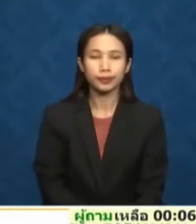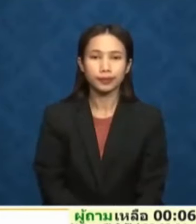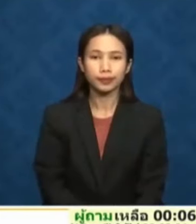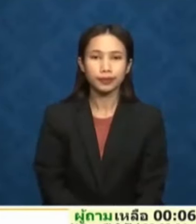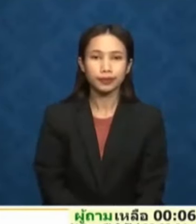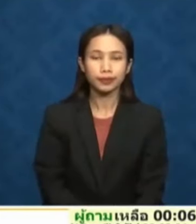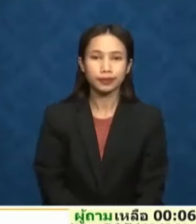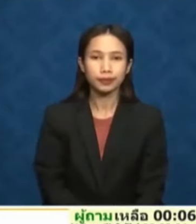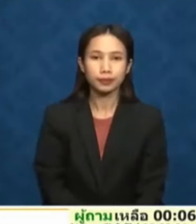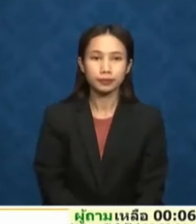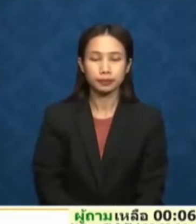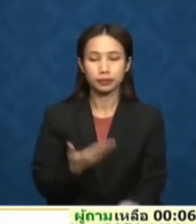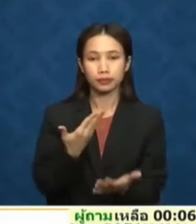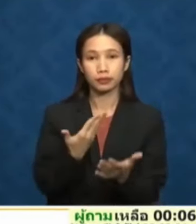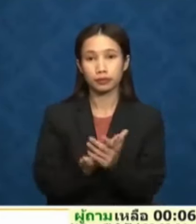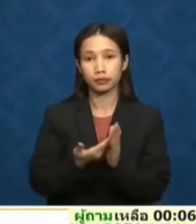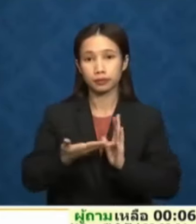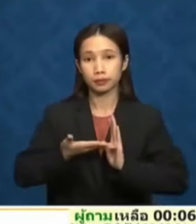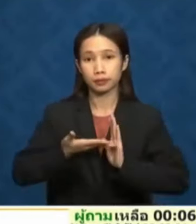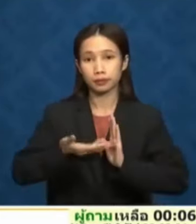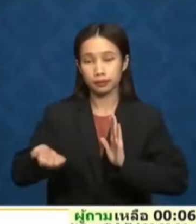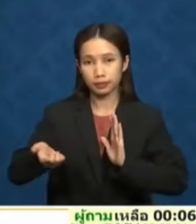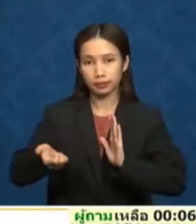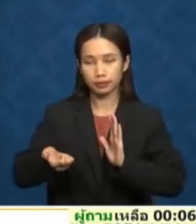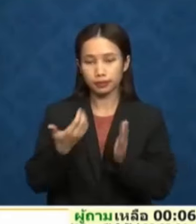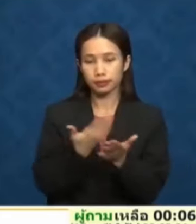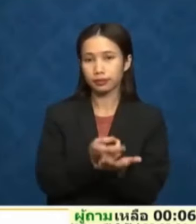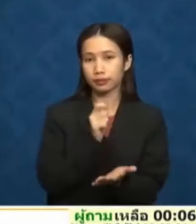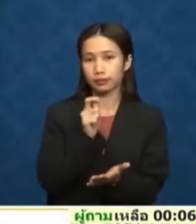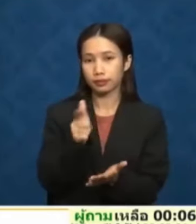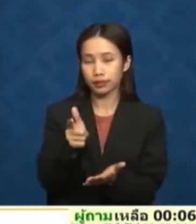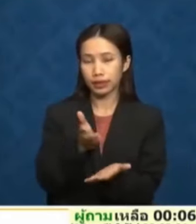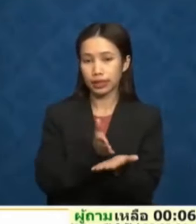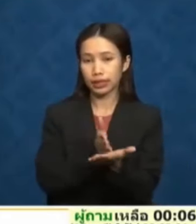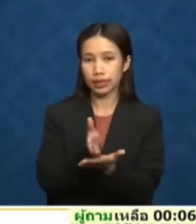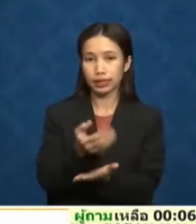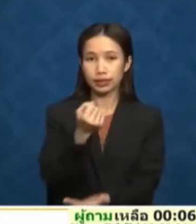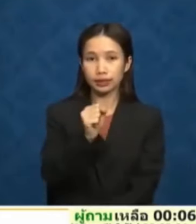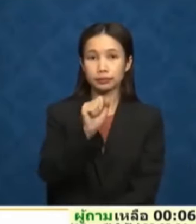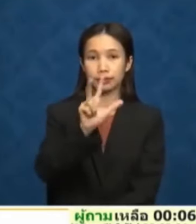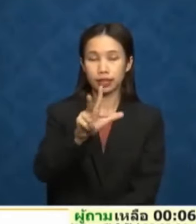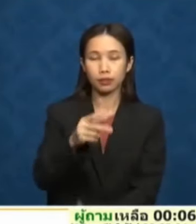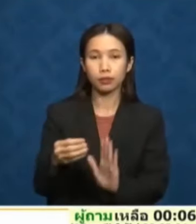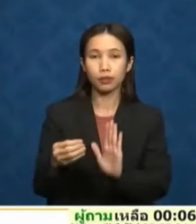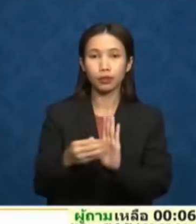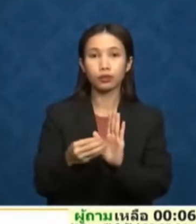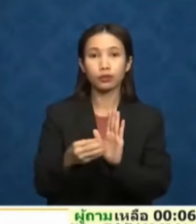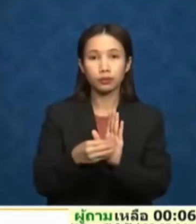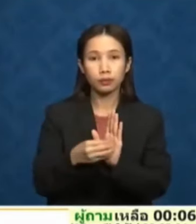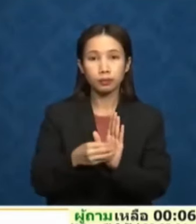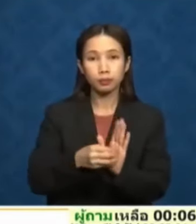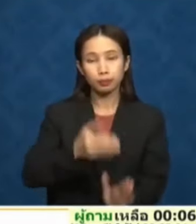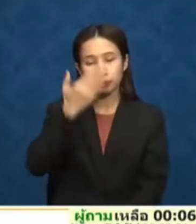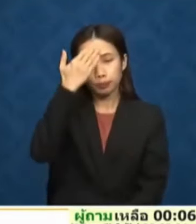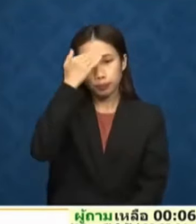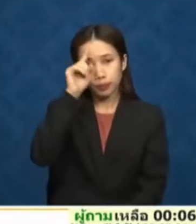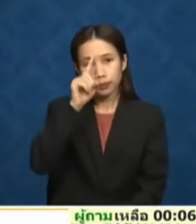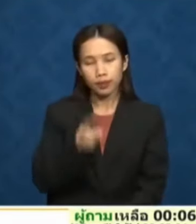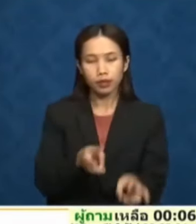การเบิกจ่ายของเขตบริการสุขภาพที่ 13คือกทมเนี่ยเขาเป็นการนำเอาพิธี